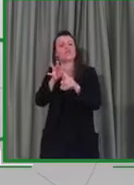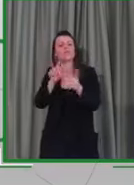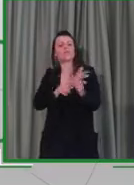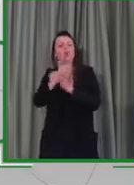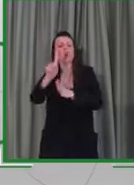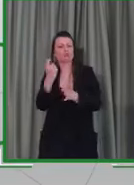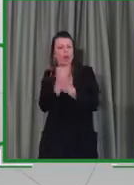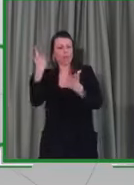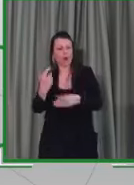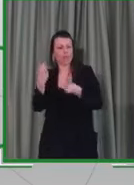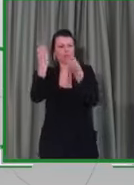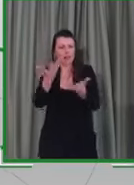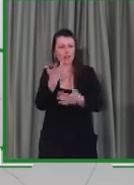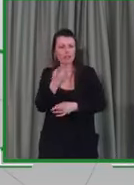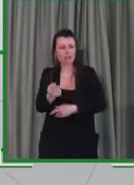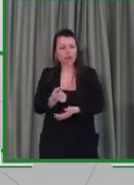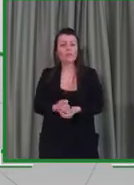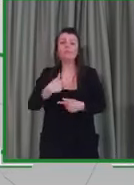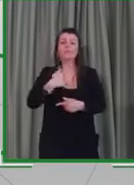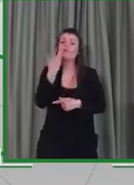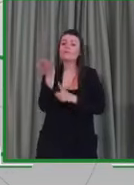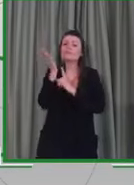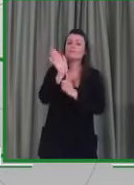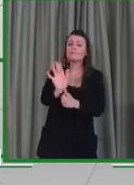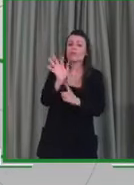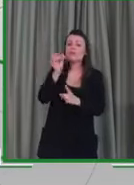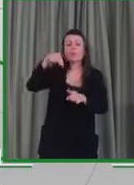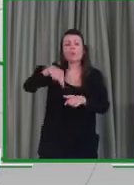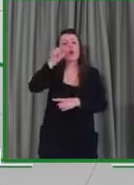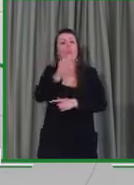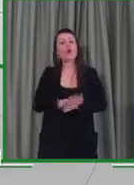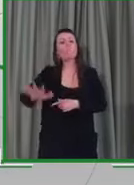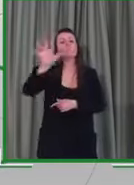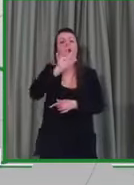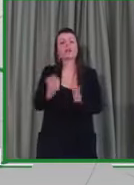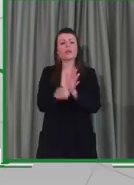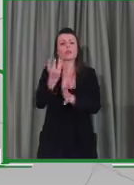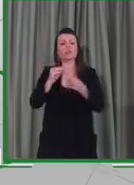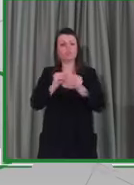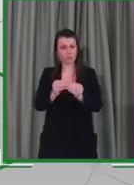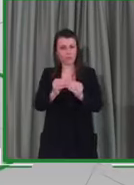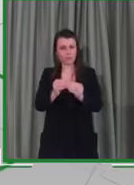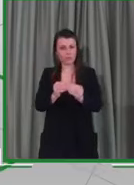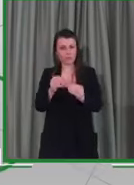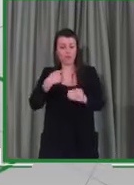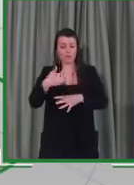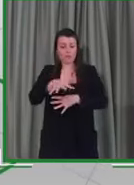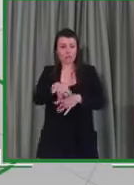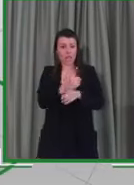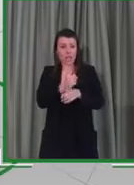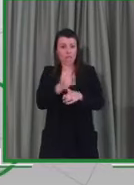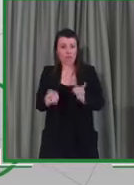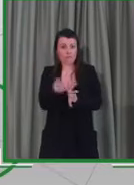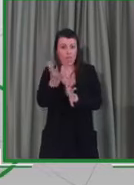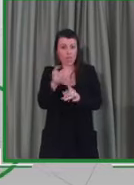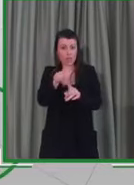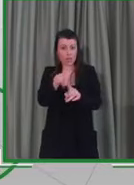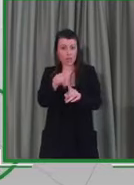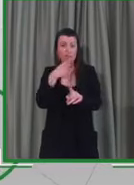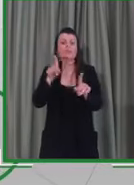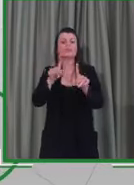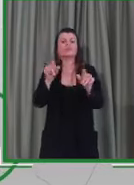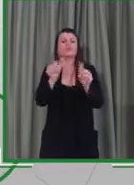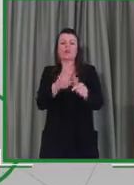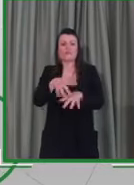farvi vedere quello che è stato realizzato qui in lombardia che sta per essere realizzato che sta per essere certificato